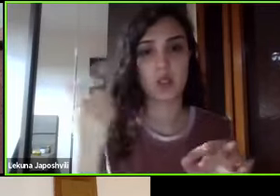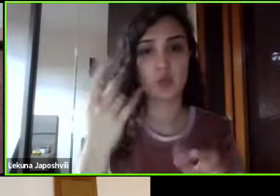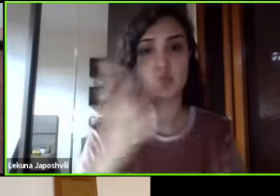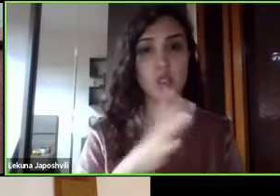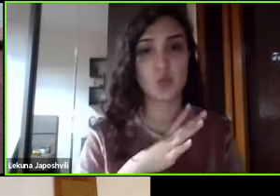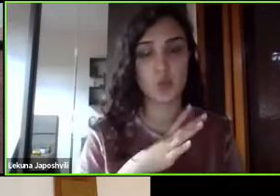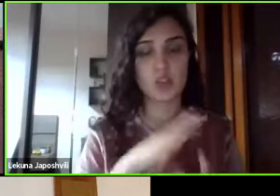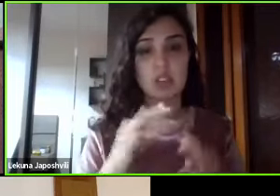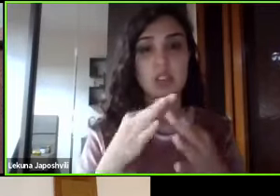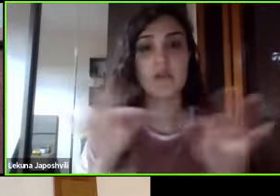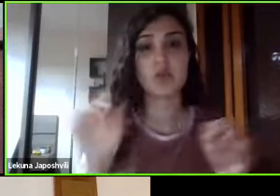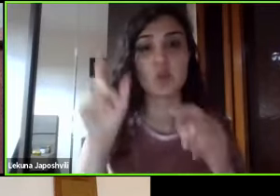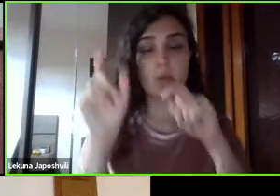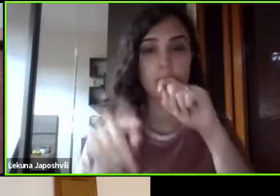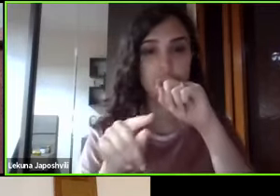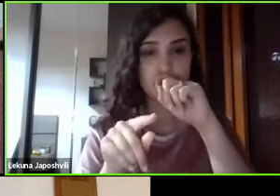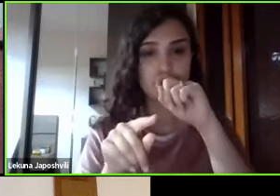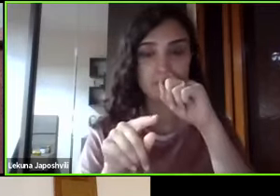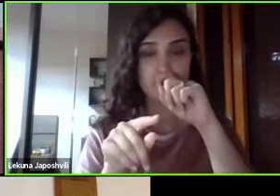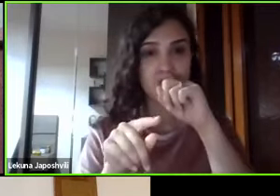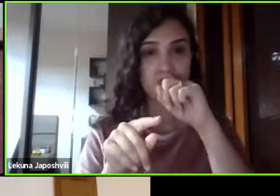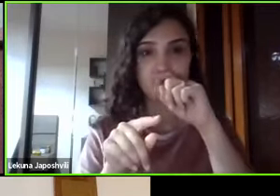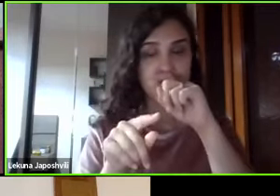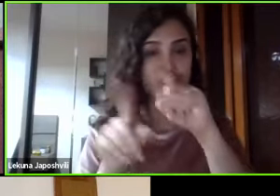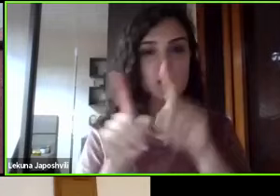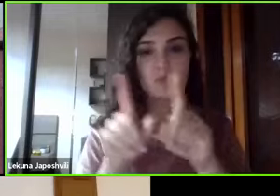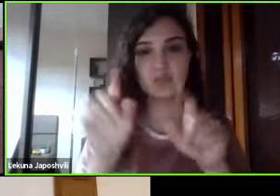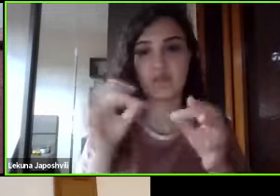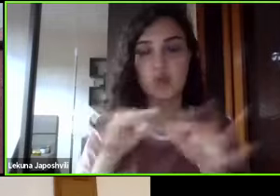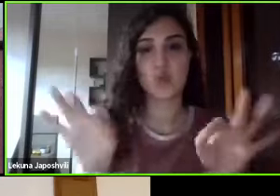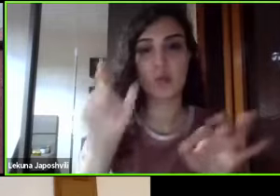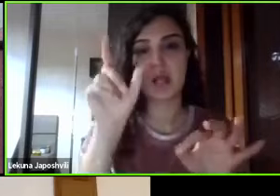და თავისუფლების აი ეს ჩახშობა უკვე რო ხდება